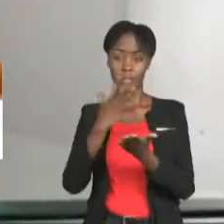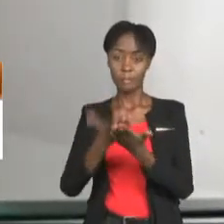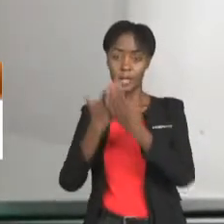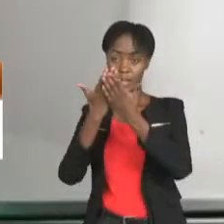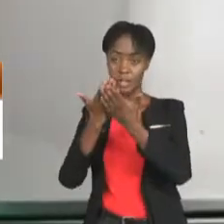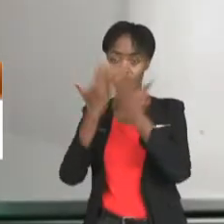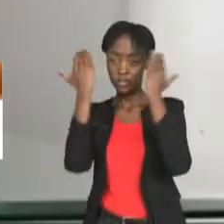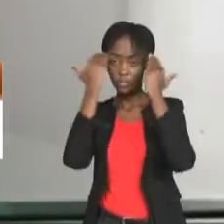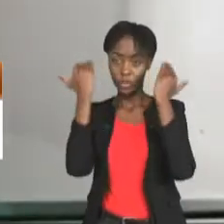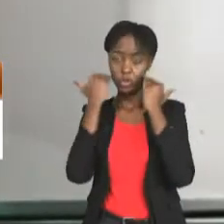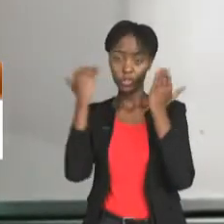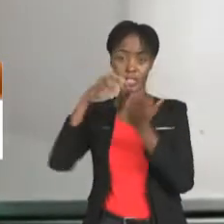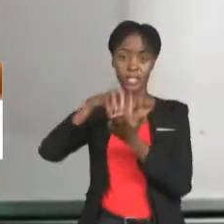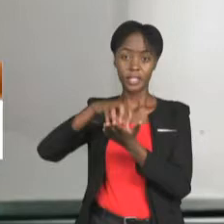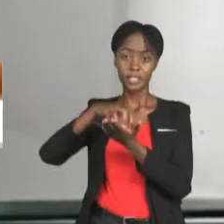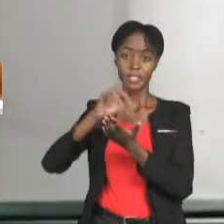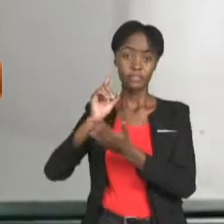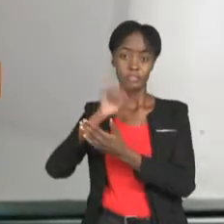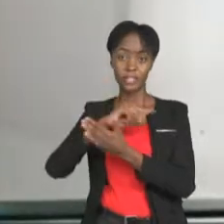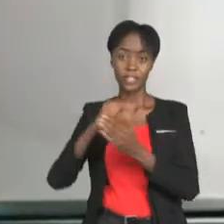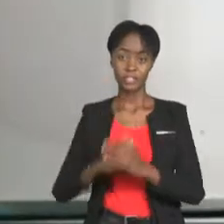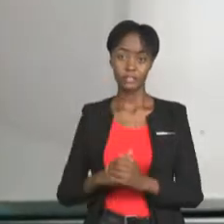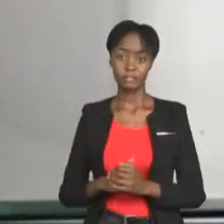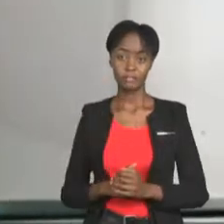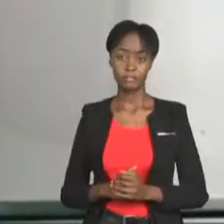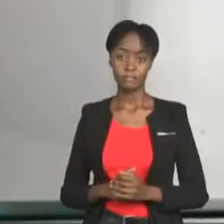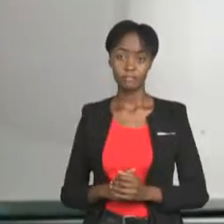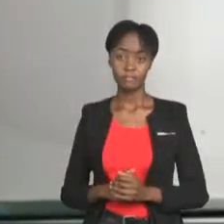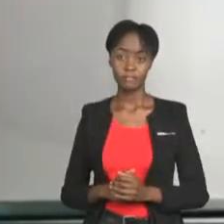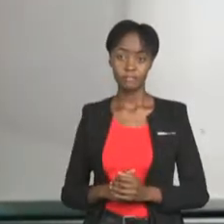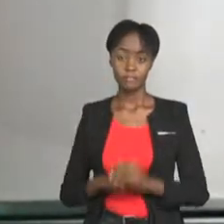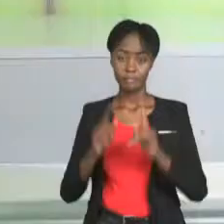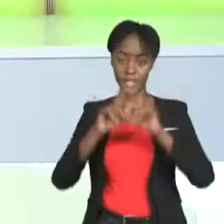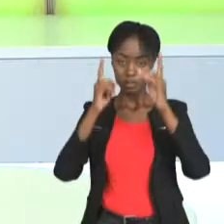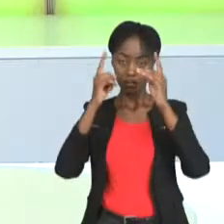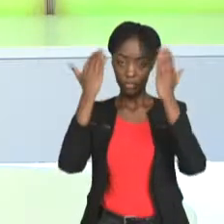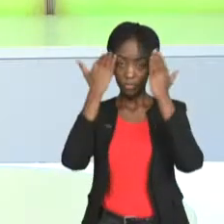of habeas corpus in court, and court is yet to determine that.